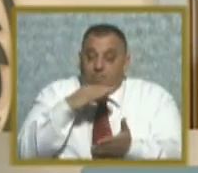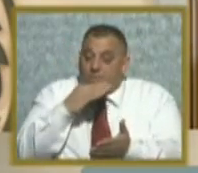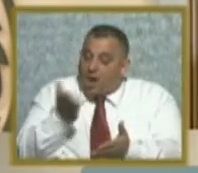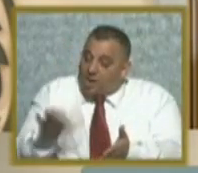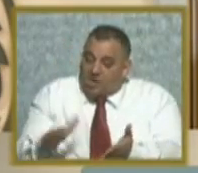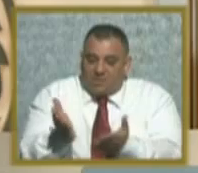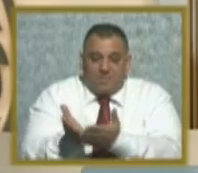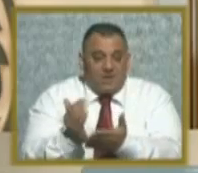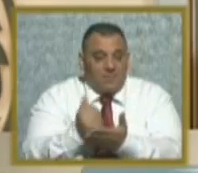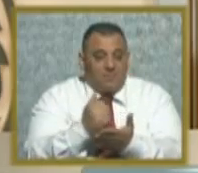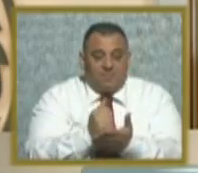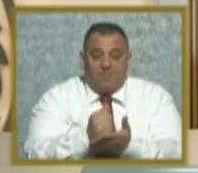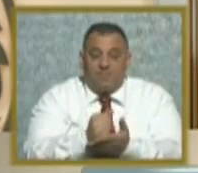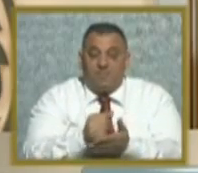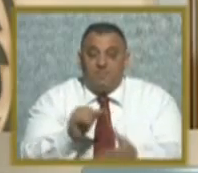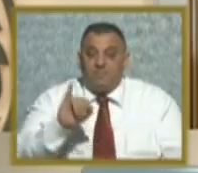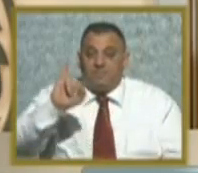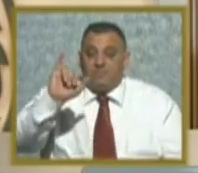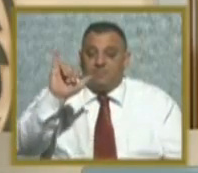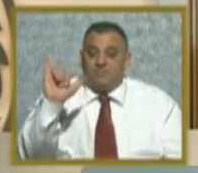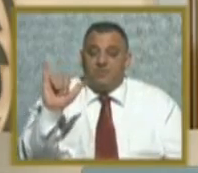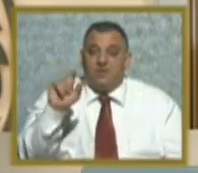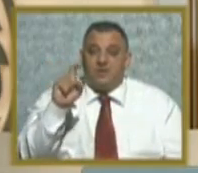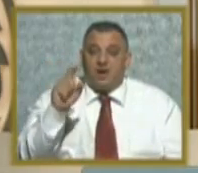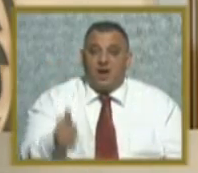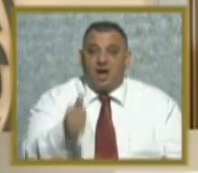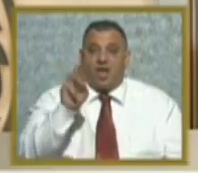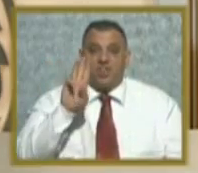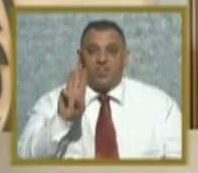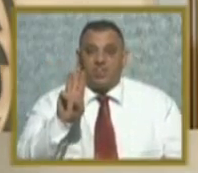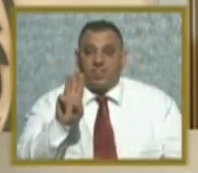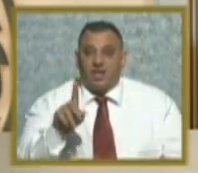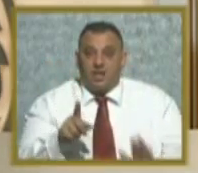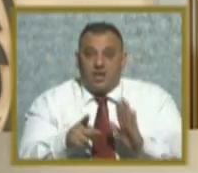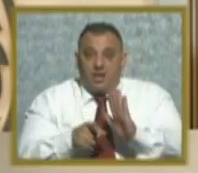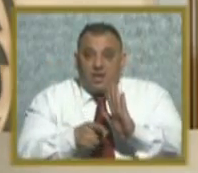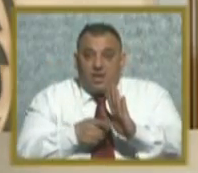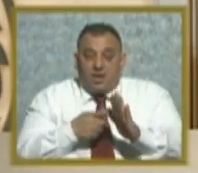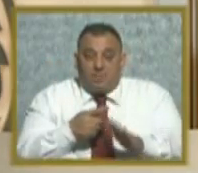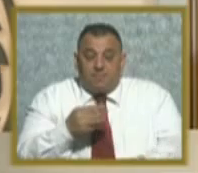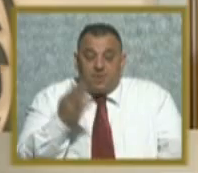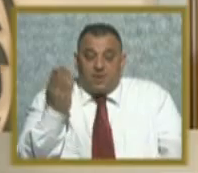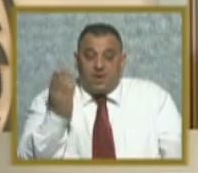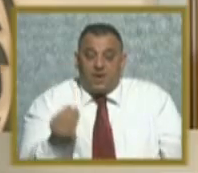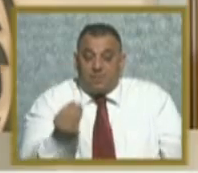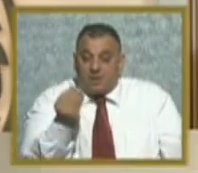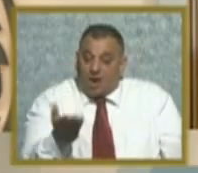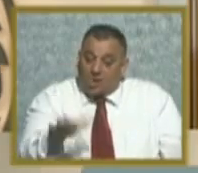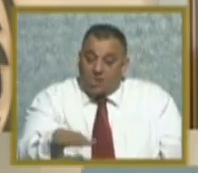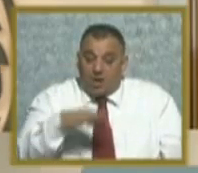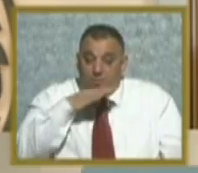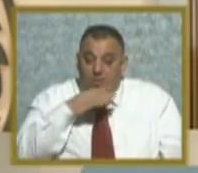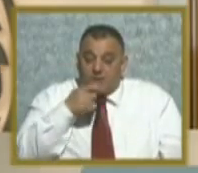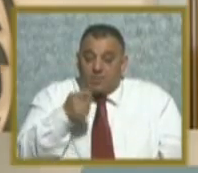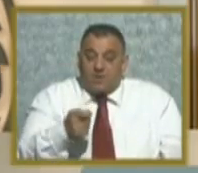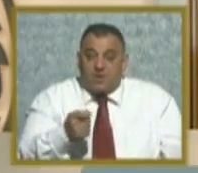قسمة المواريث، ولذلك يقولون بالنسبة لمن مات قبل مورثه فإنه لا يرث، يعني شخص